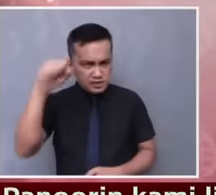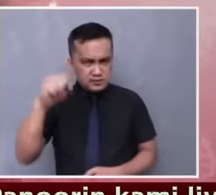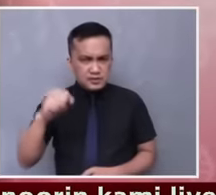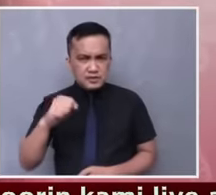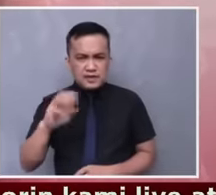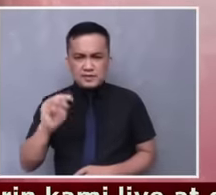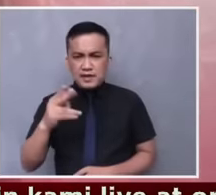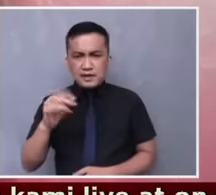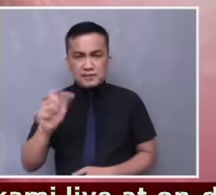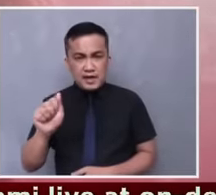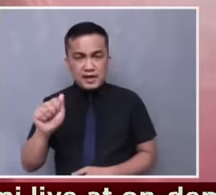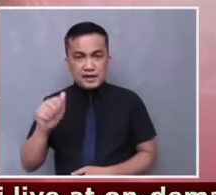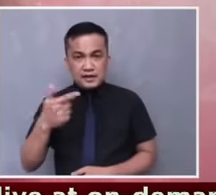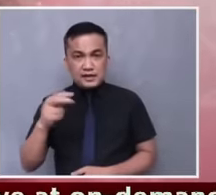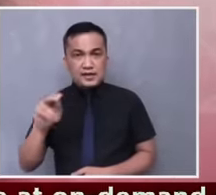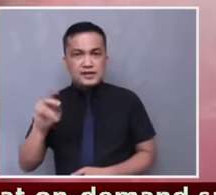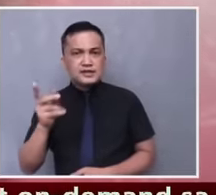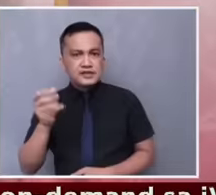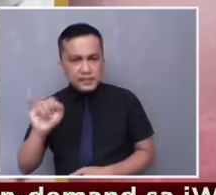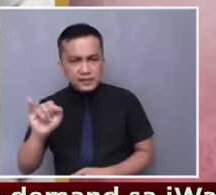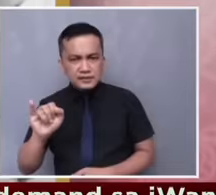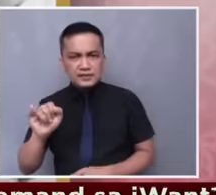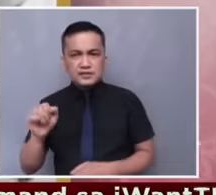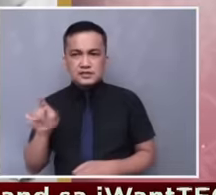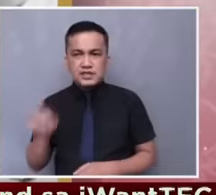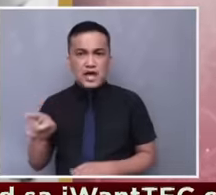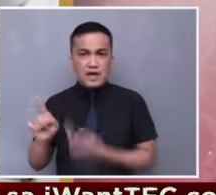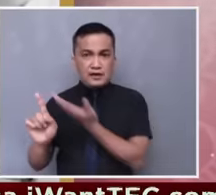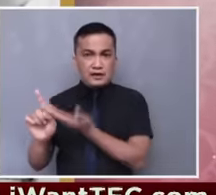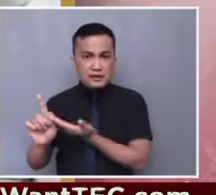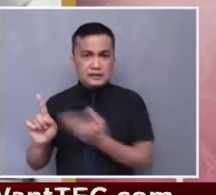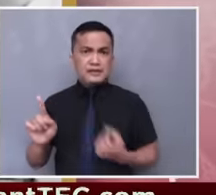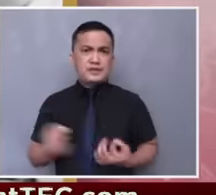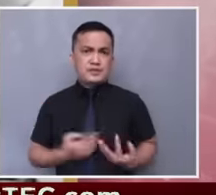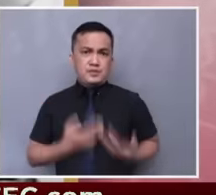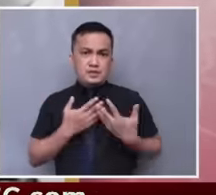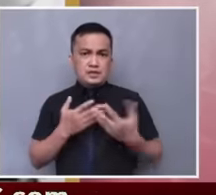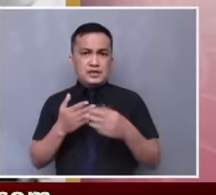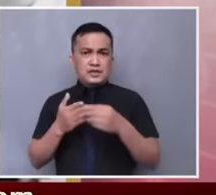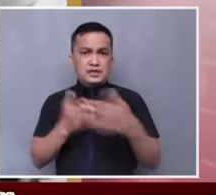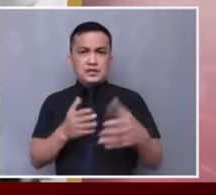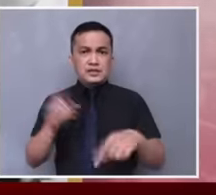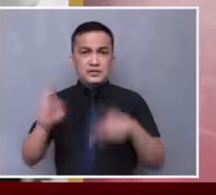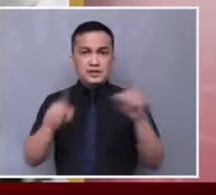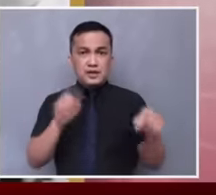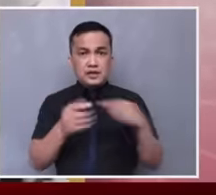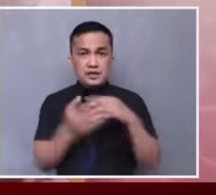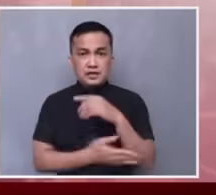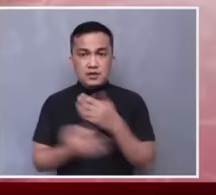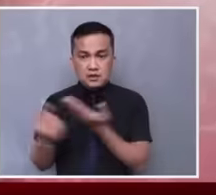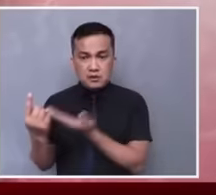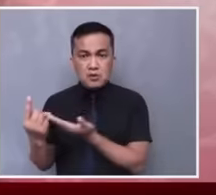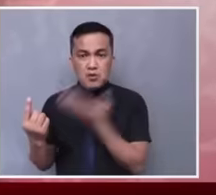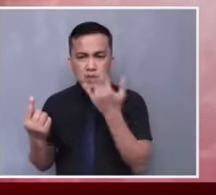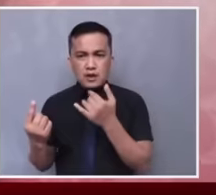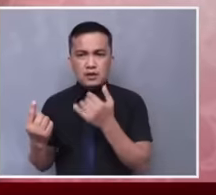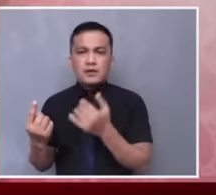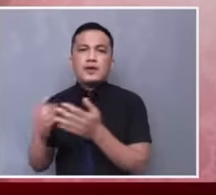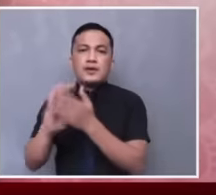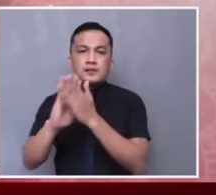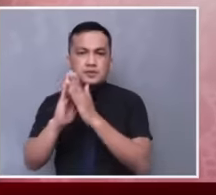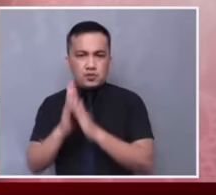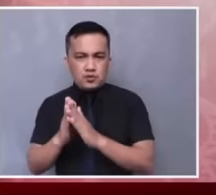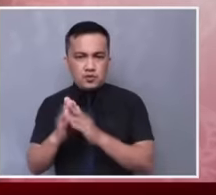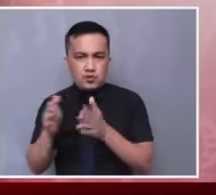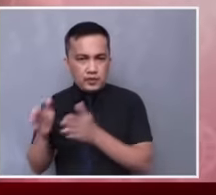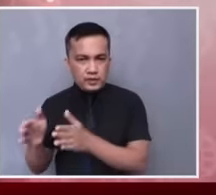Gandhi. Naging inspirasyon siya ng mga leader ng iba't ibang bansa dahil sa kanyang mapayapang paraan ng